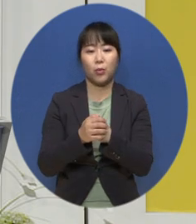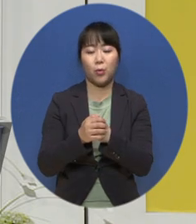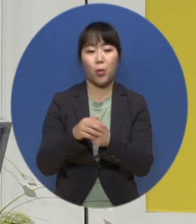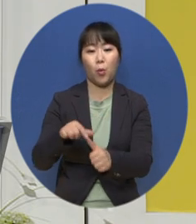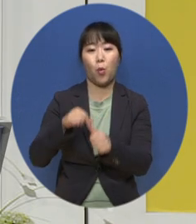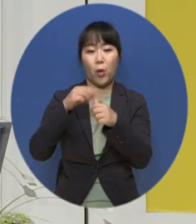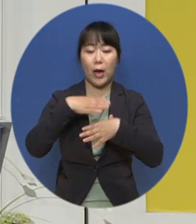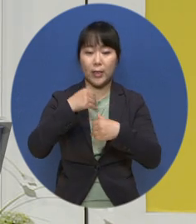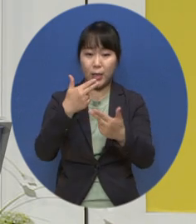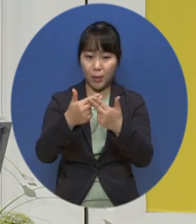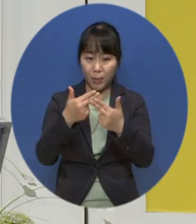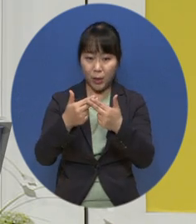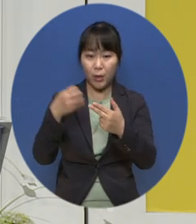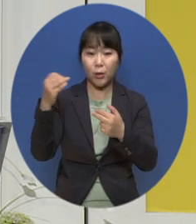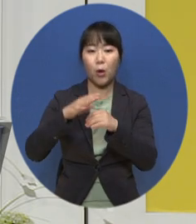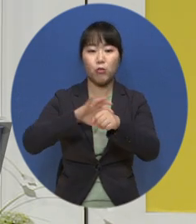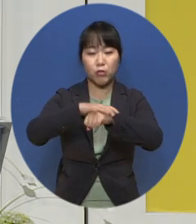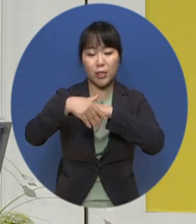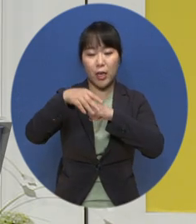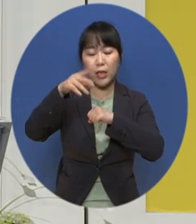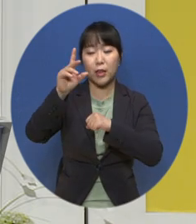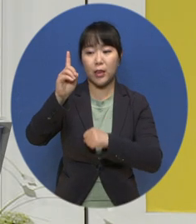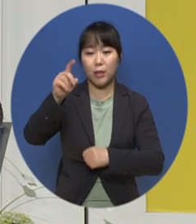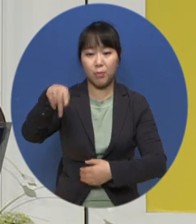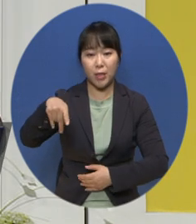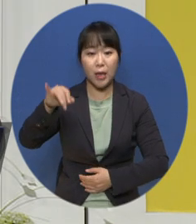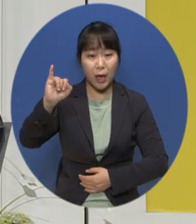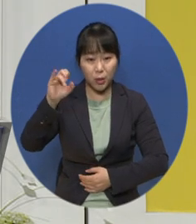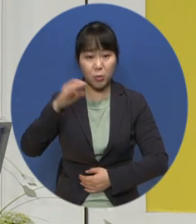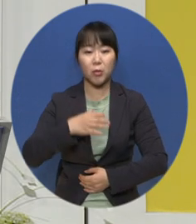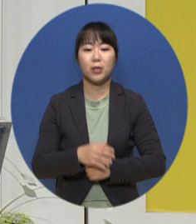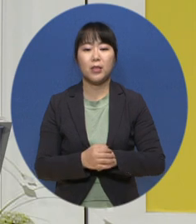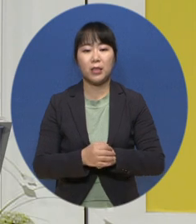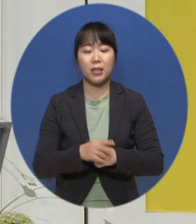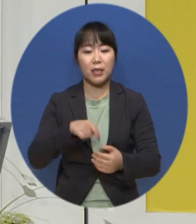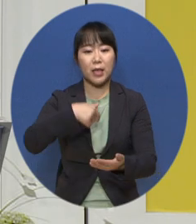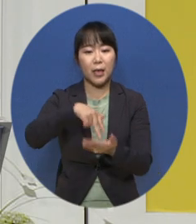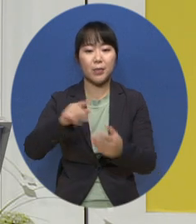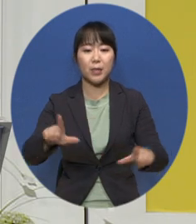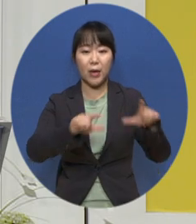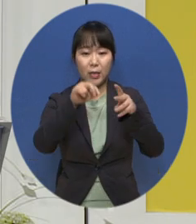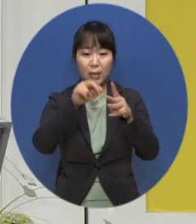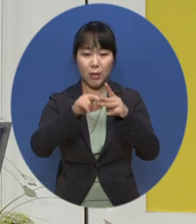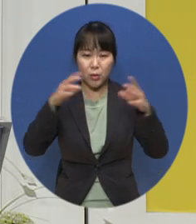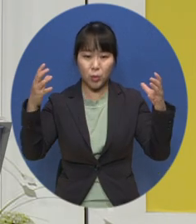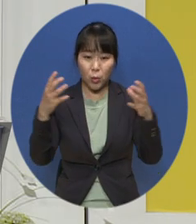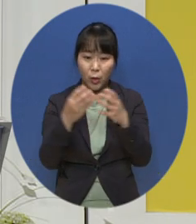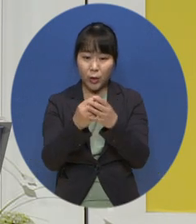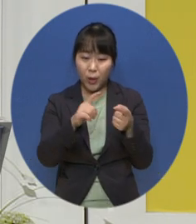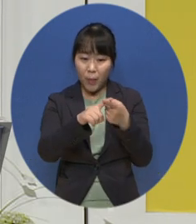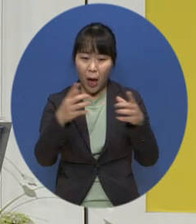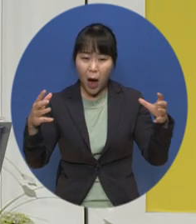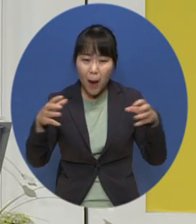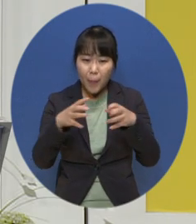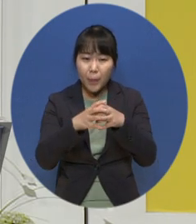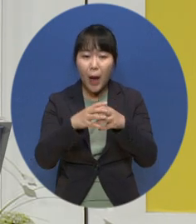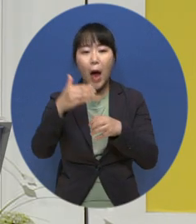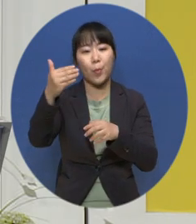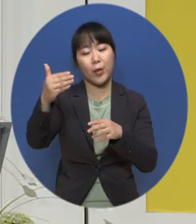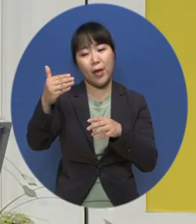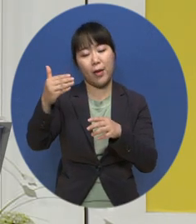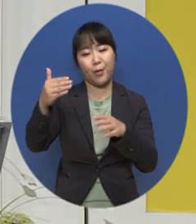그 국제 못 dpi 그러면서 이제 또 자리 채 활 총 연합회 가 도와 있고 해서 9개 단체가 막 구성된